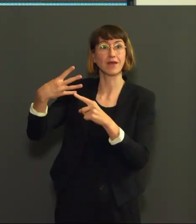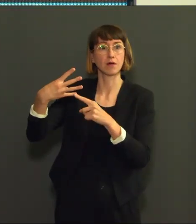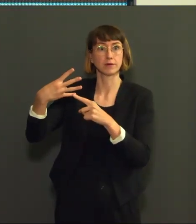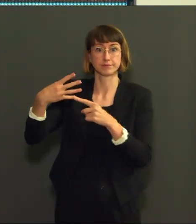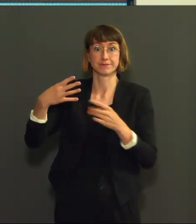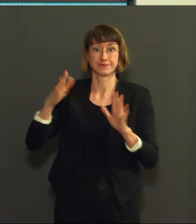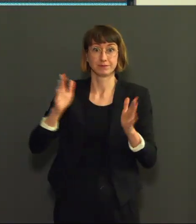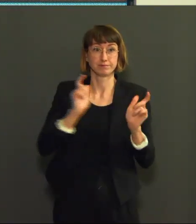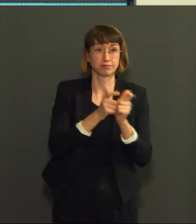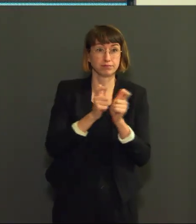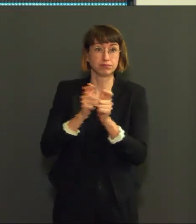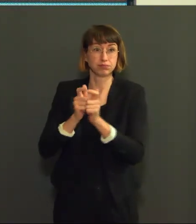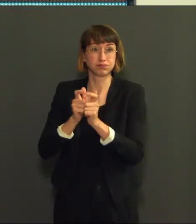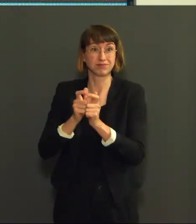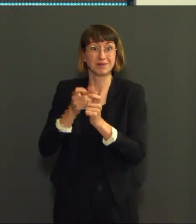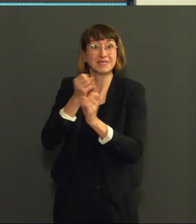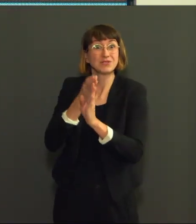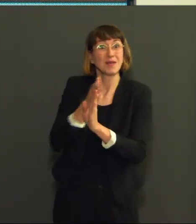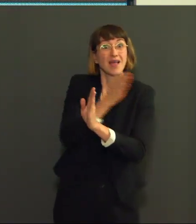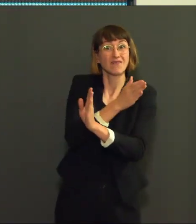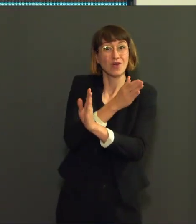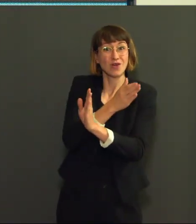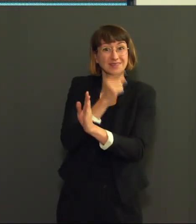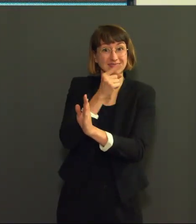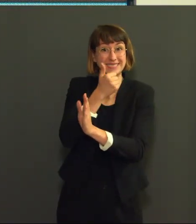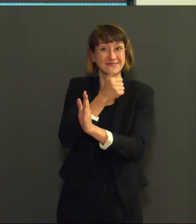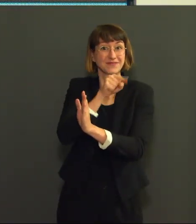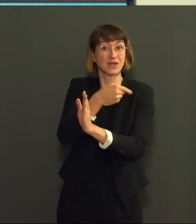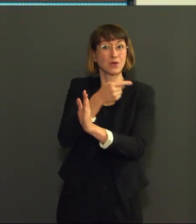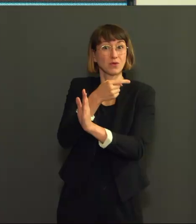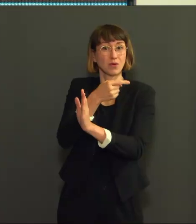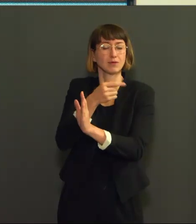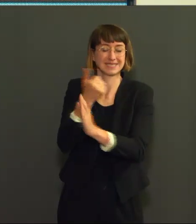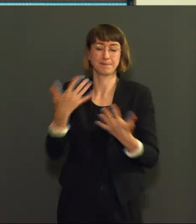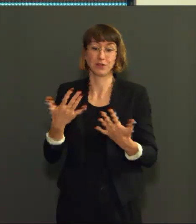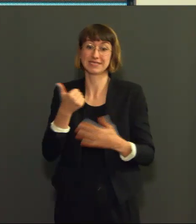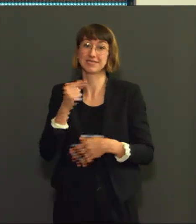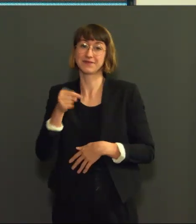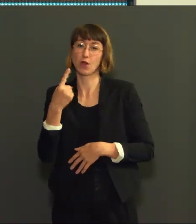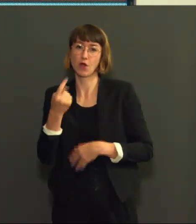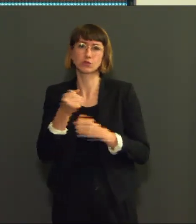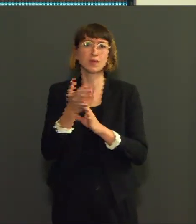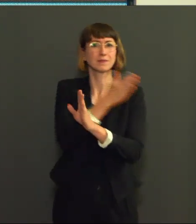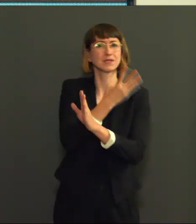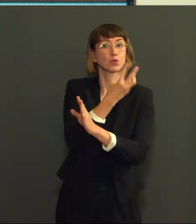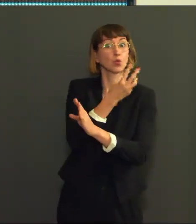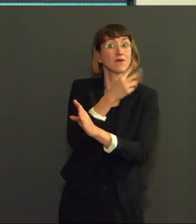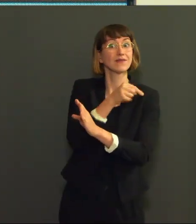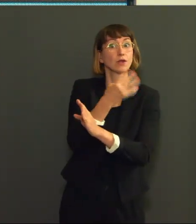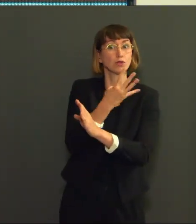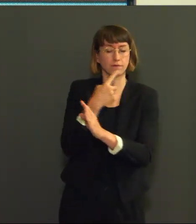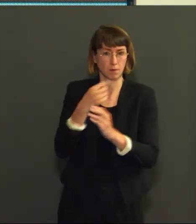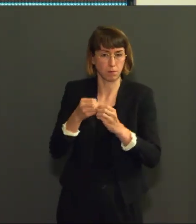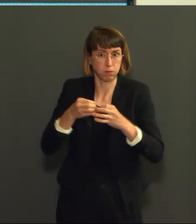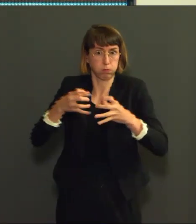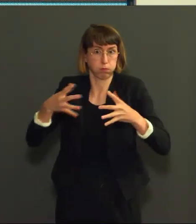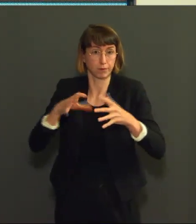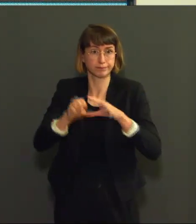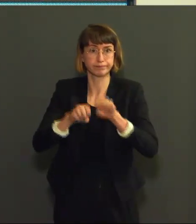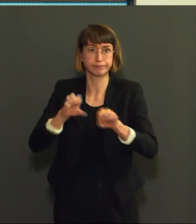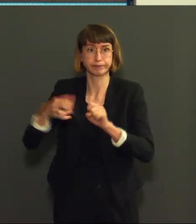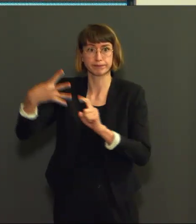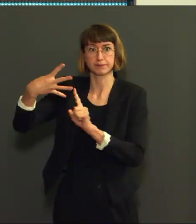1,3%. Et maintenant, on est passé à 6,1% des contaminations. Donc il est possible, pas certain, mais il est possible